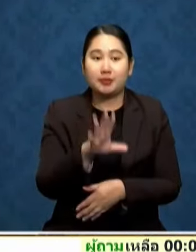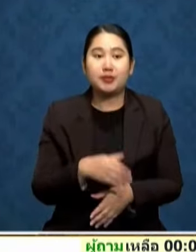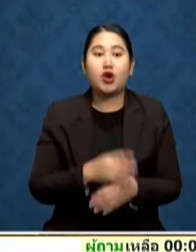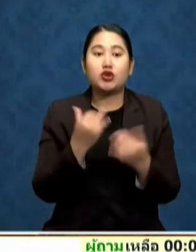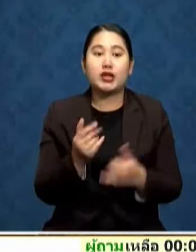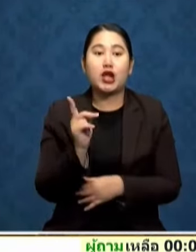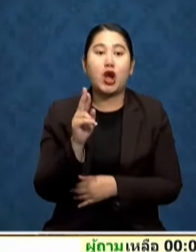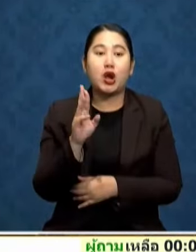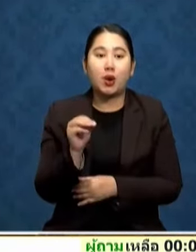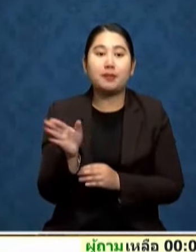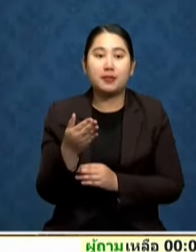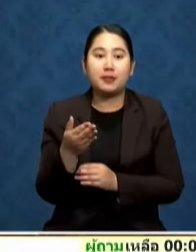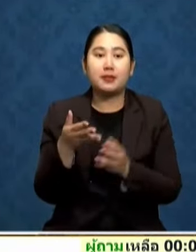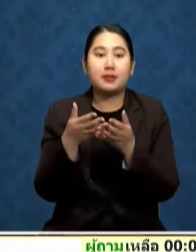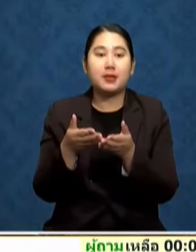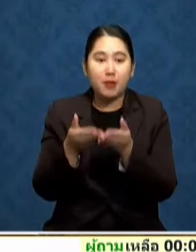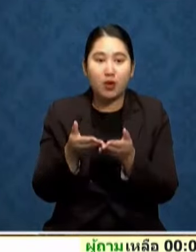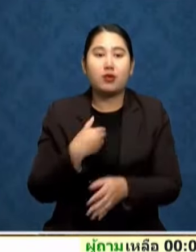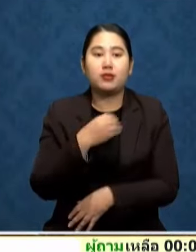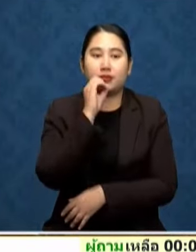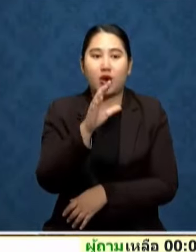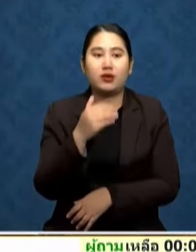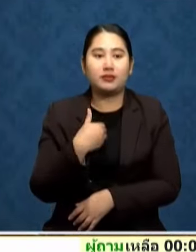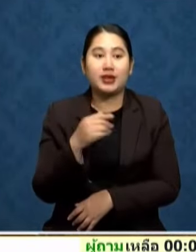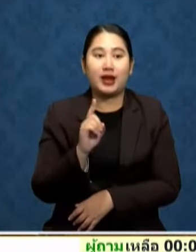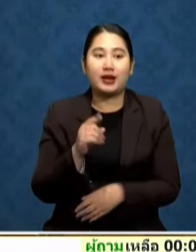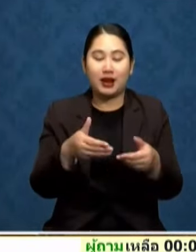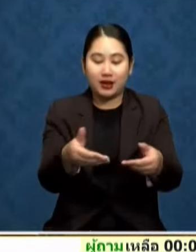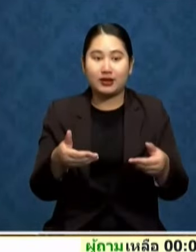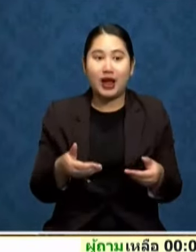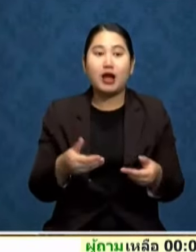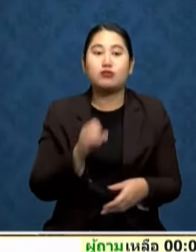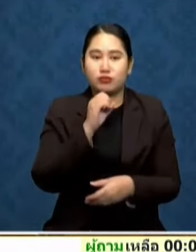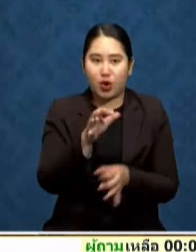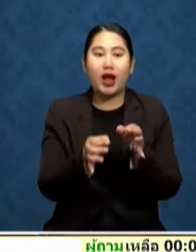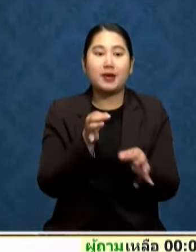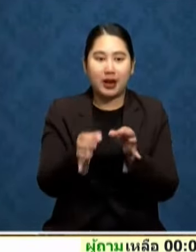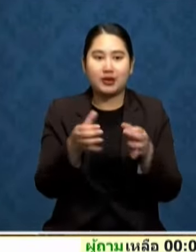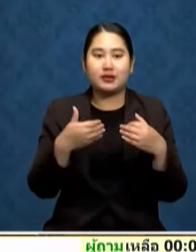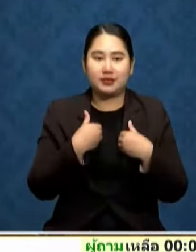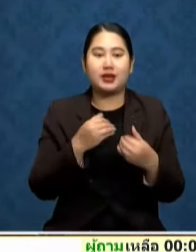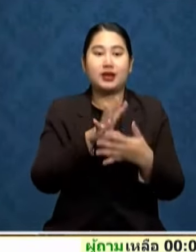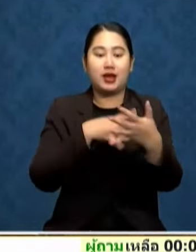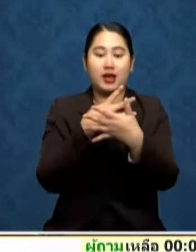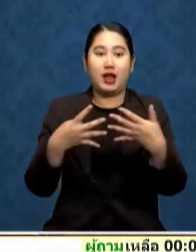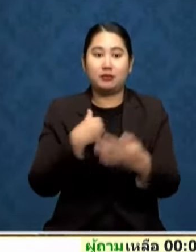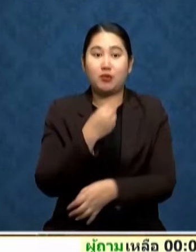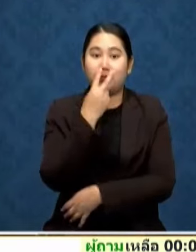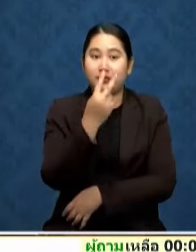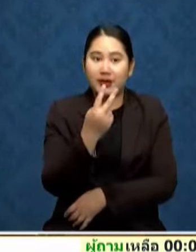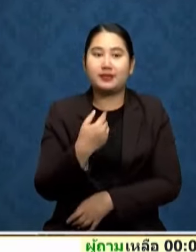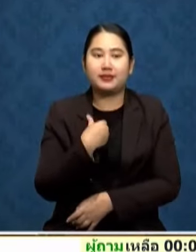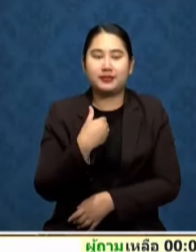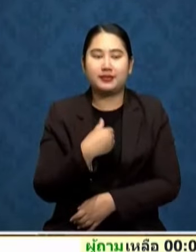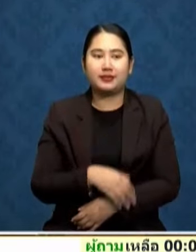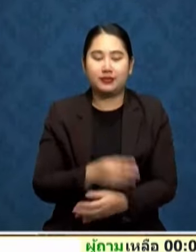ชี้แจงมาที่ผมนี่เอกสารชี้แจงในตารางท่านประธานผมเห็นแท